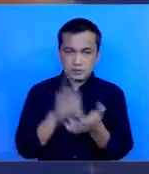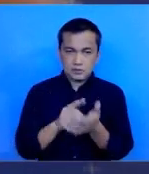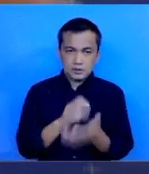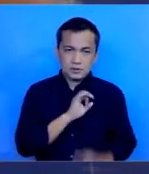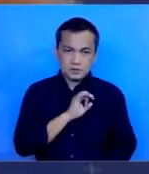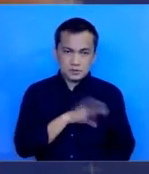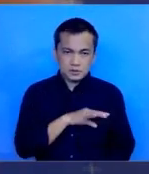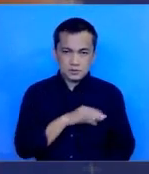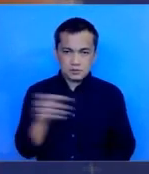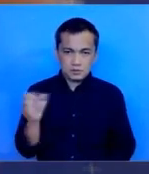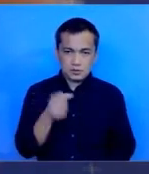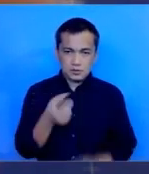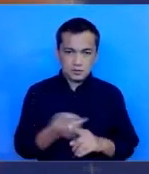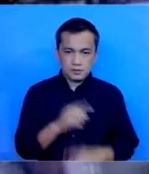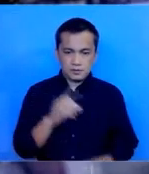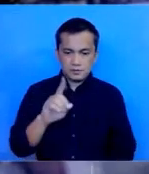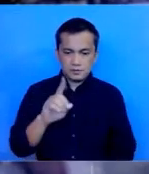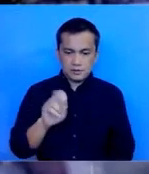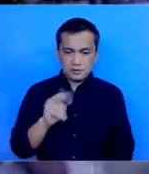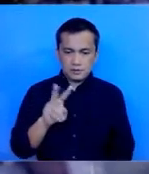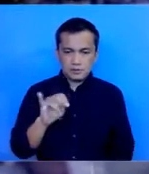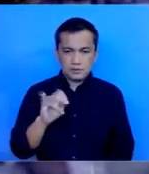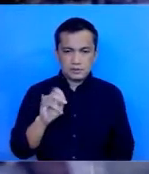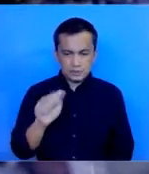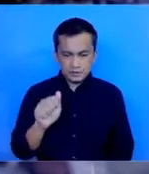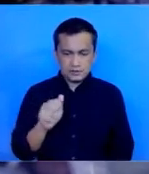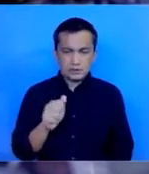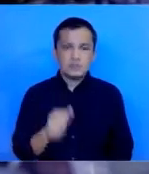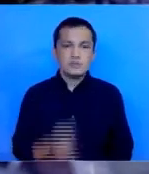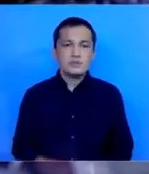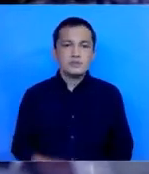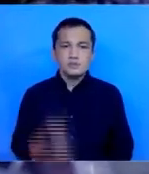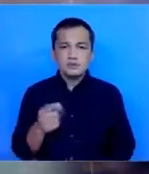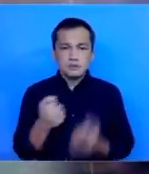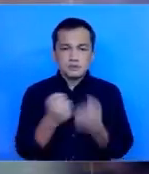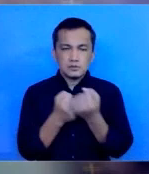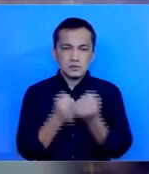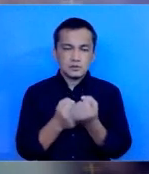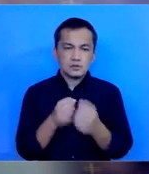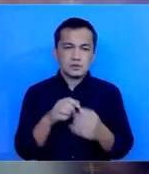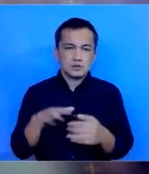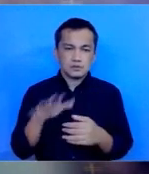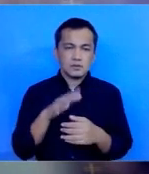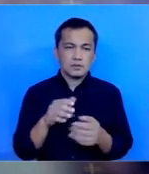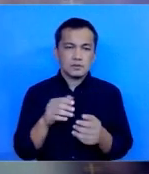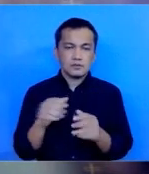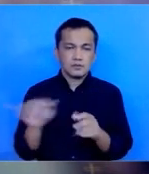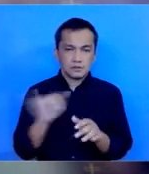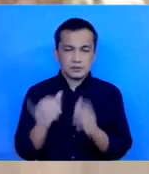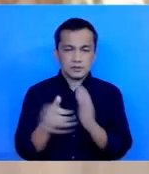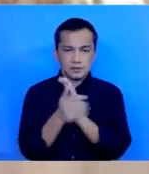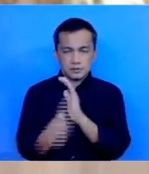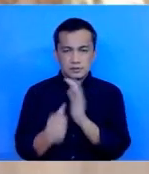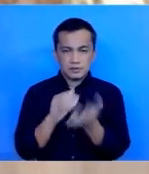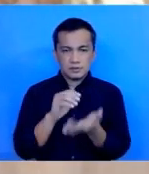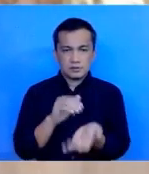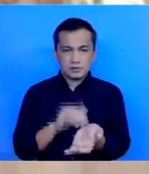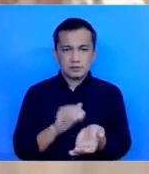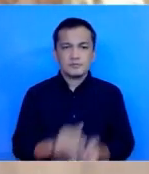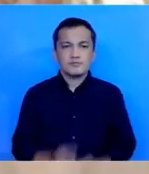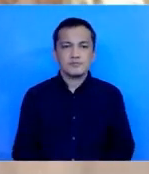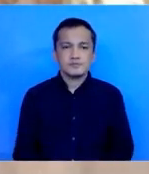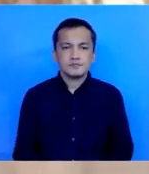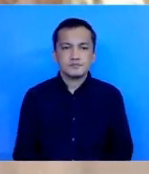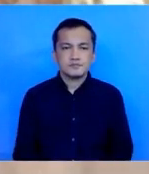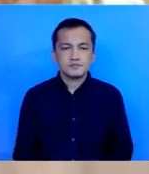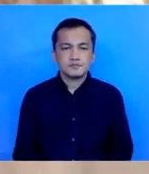mula sa Dengvax vaccine. Bagay na suportado ni dating Health Secretary at ngayong Iloilo Congressman Janet Garin. Pero dapat daw ay hayaan